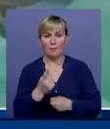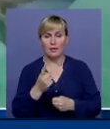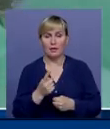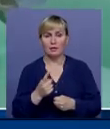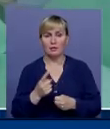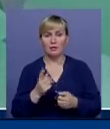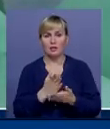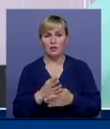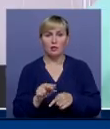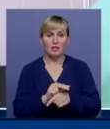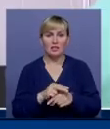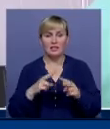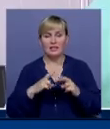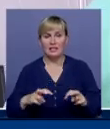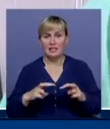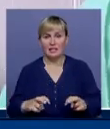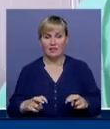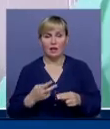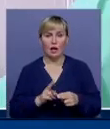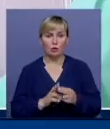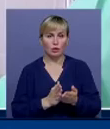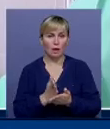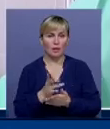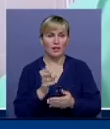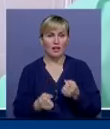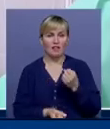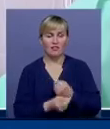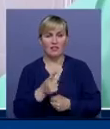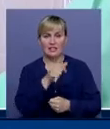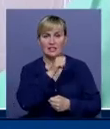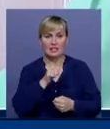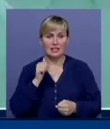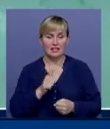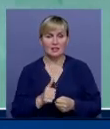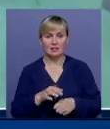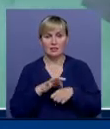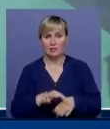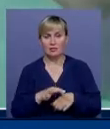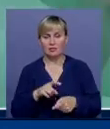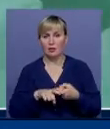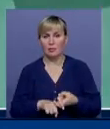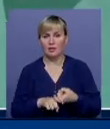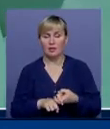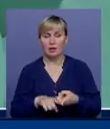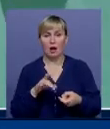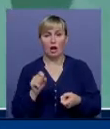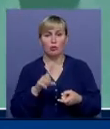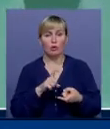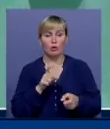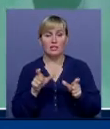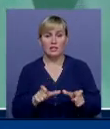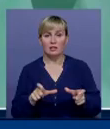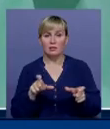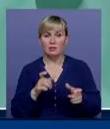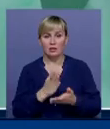ходе профилактического тестирования, которое направлено на выявление скрытых очагов инфекции. А что касается карантинных мер, то они